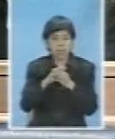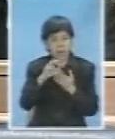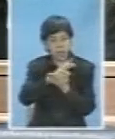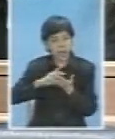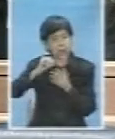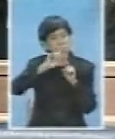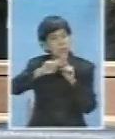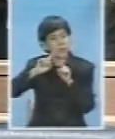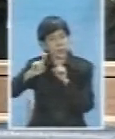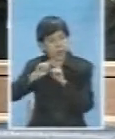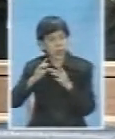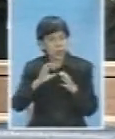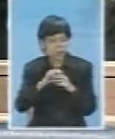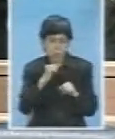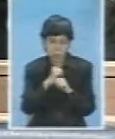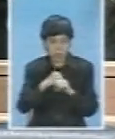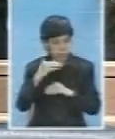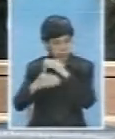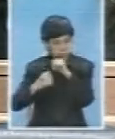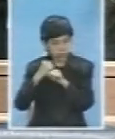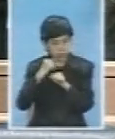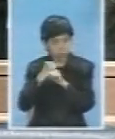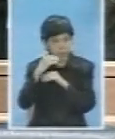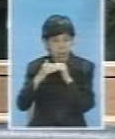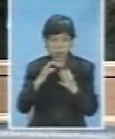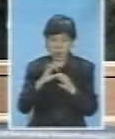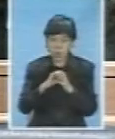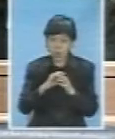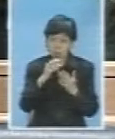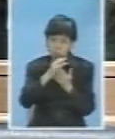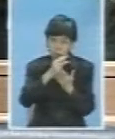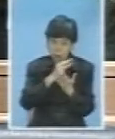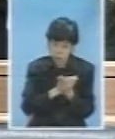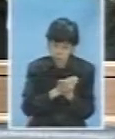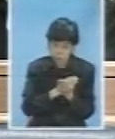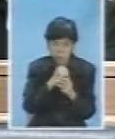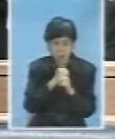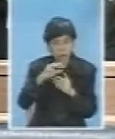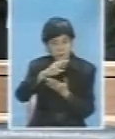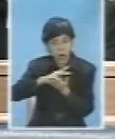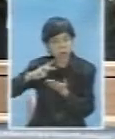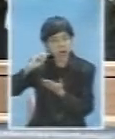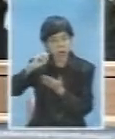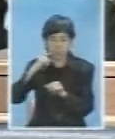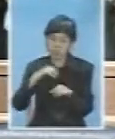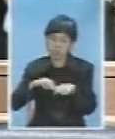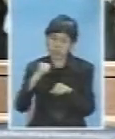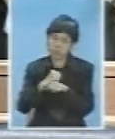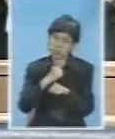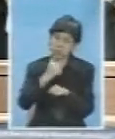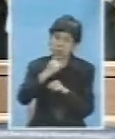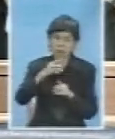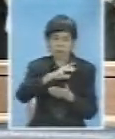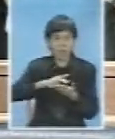วิทยาลัยต่างๆในการที่จะขับเคลื่อนพัฒนาคุณภาพทางวิชาการให้มหาวิทยาลัยนั้นมีความเป็นเลิศและมหาวิทย